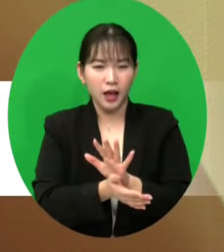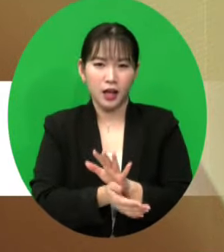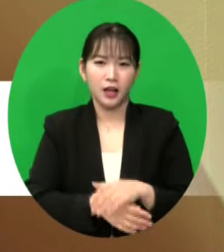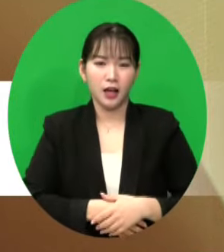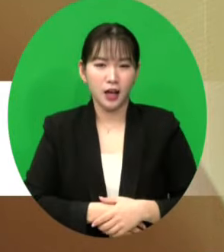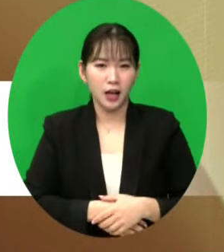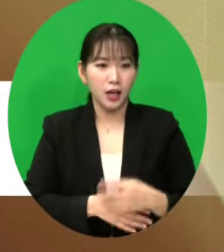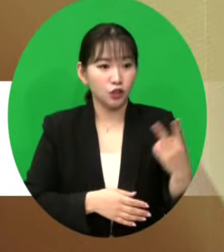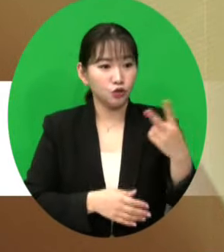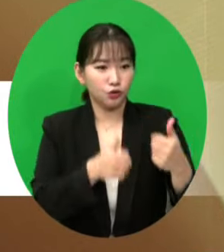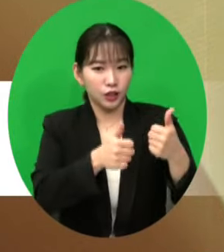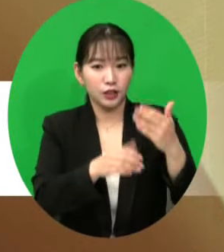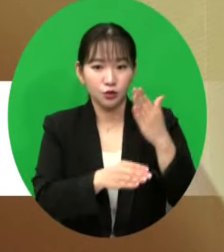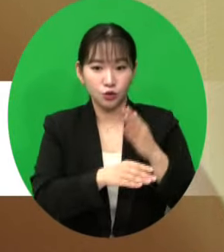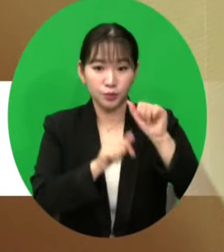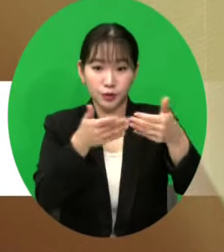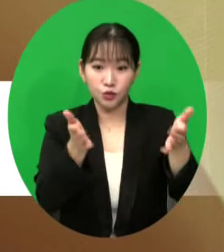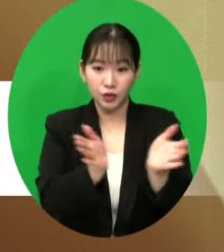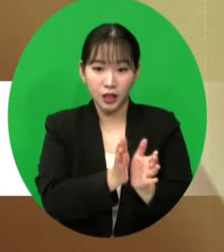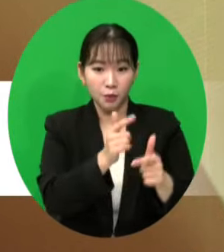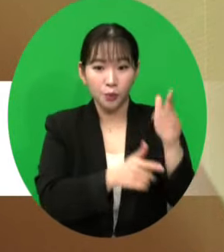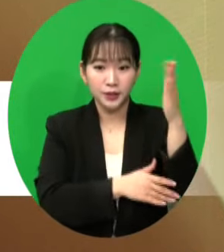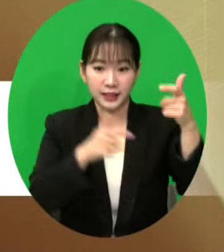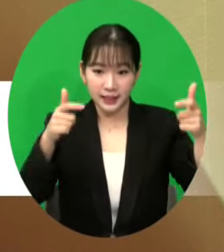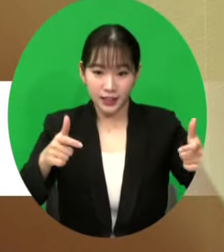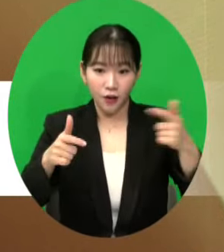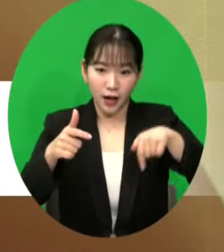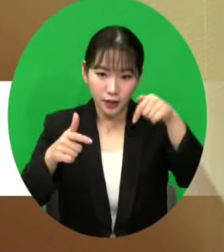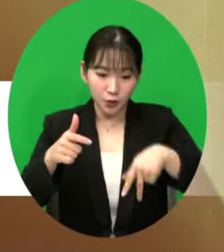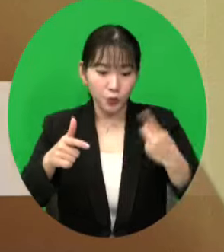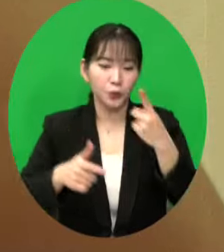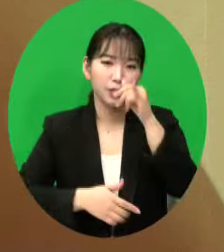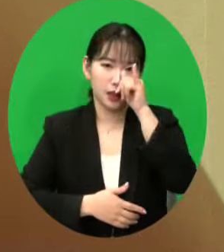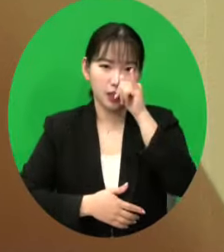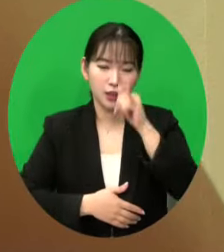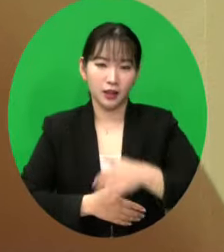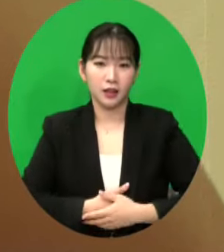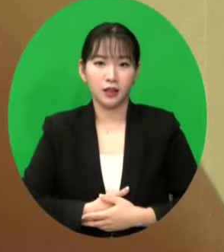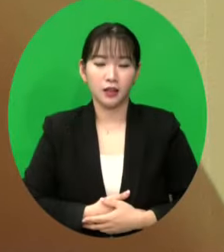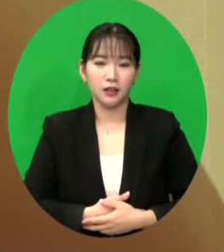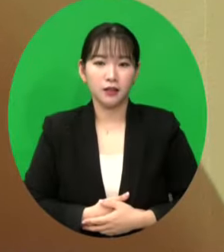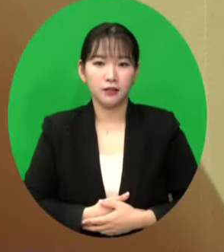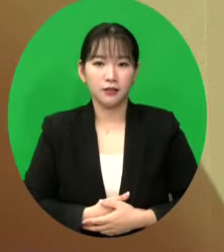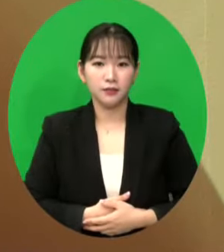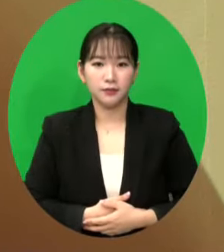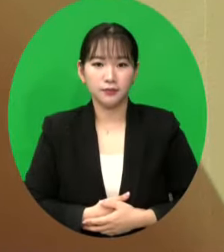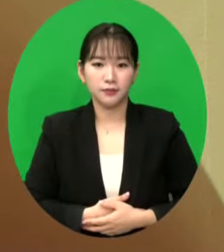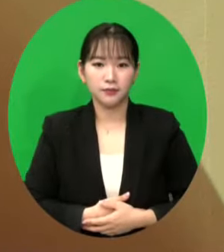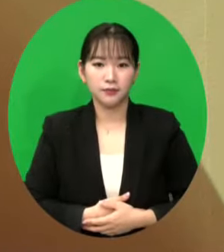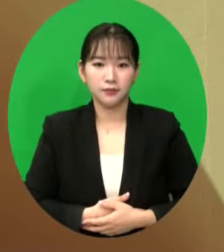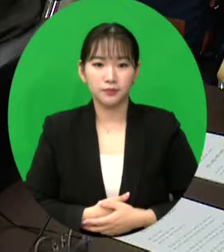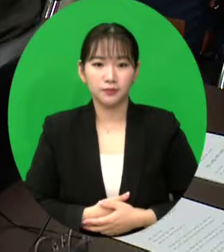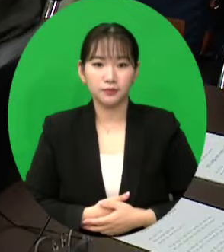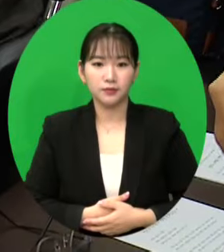펼치고 있는 더불어민주당 목포시 선거구 경선에서도 벌어지고 있습니다. 김윤 기자가 취재했습니다.